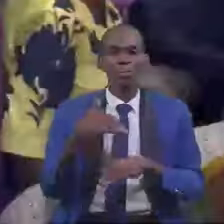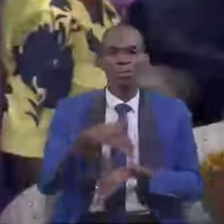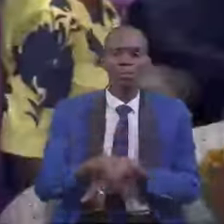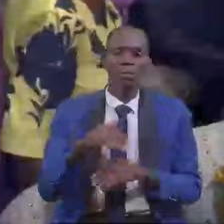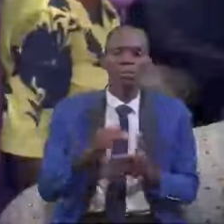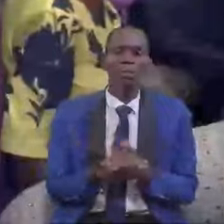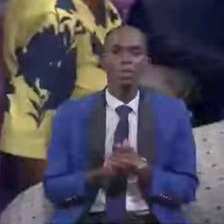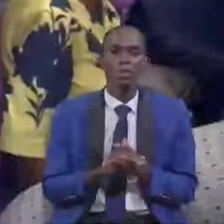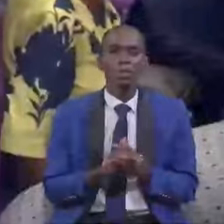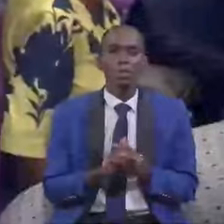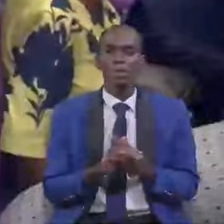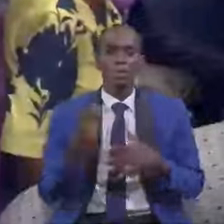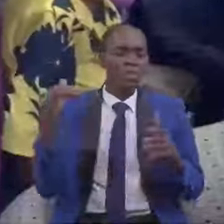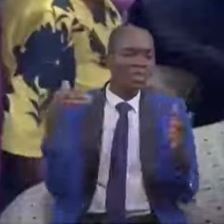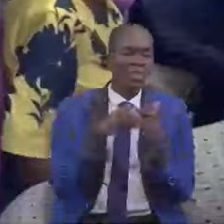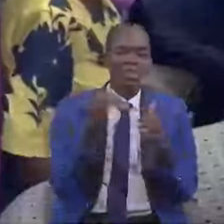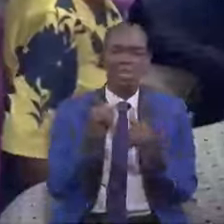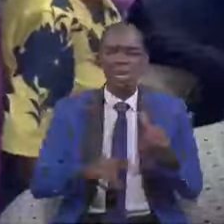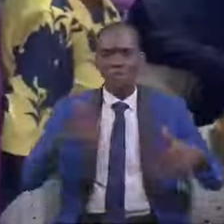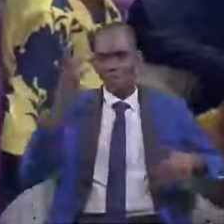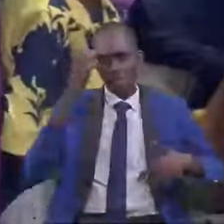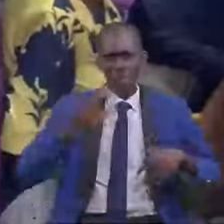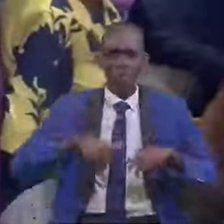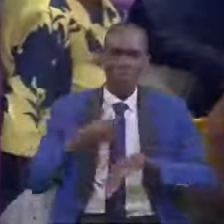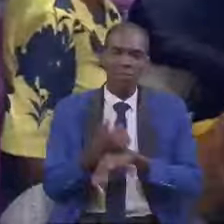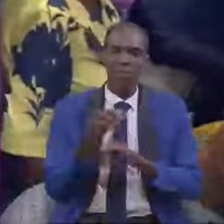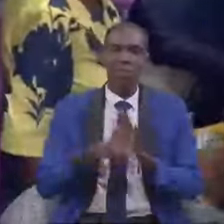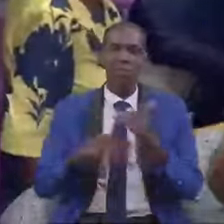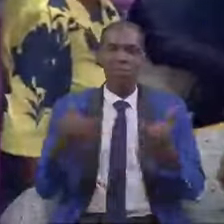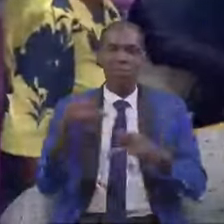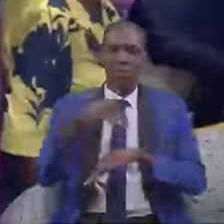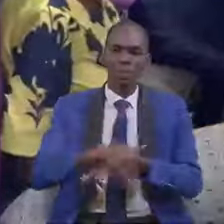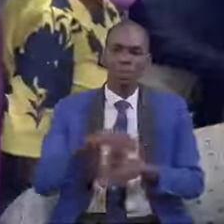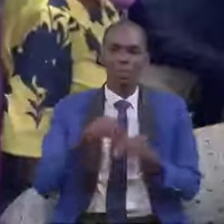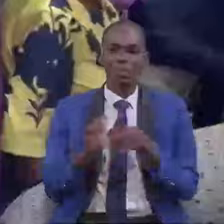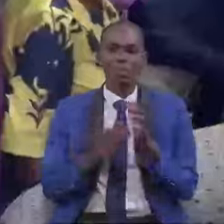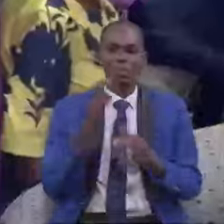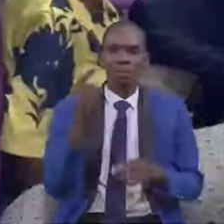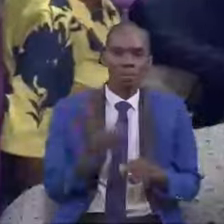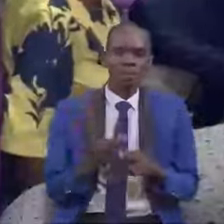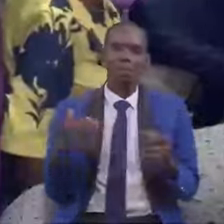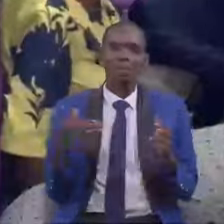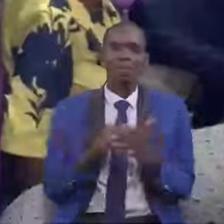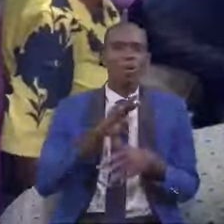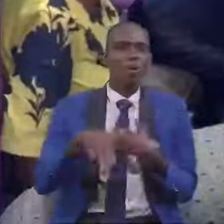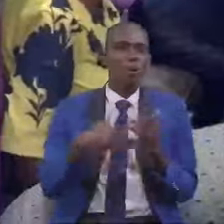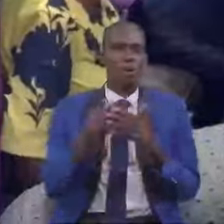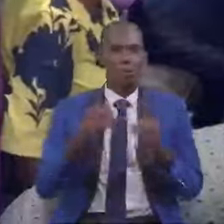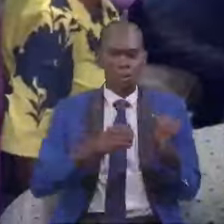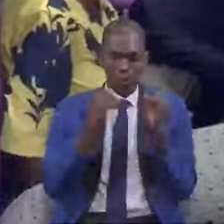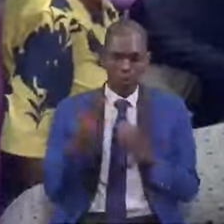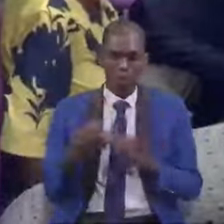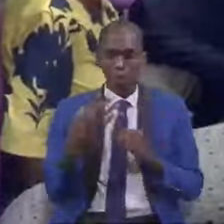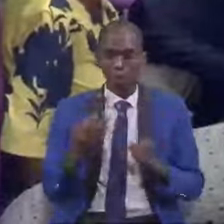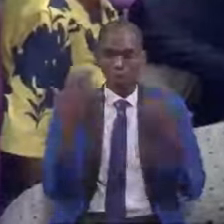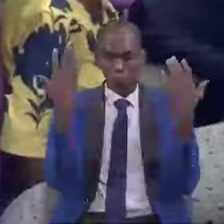contre toute maladie, la confirmation ce soir. Contre les pouvoirs des ténèbres, la confirmation de la parole de Dieu